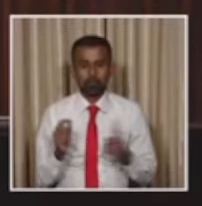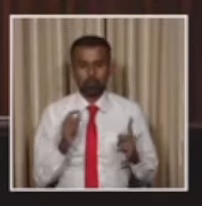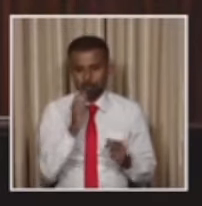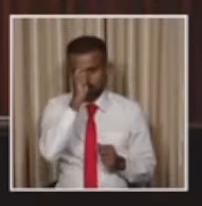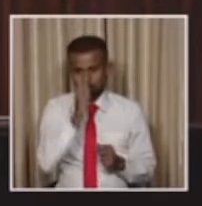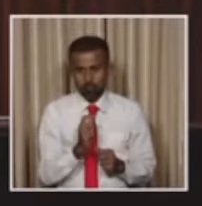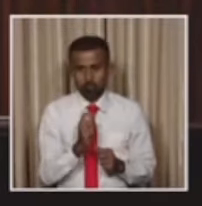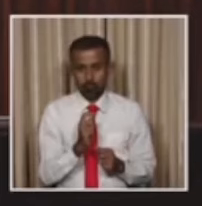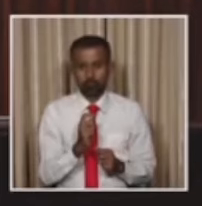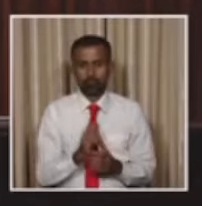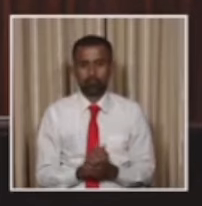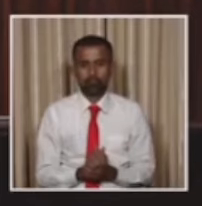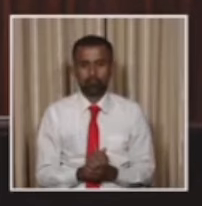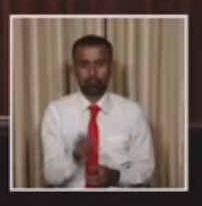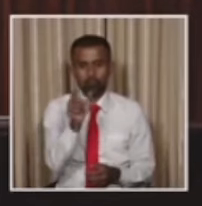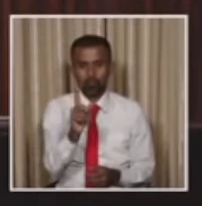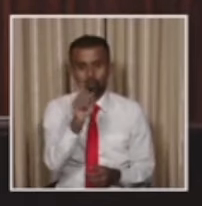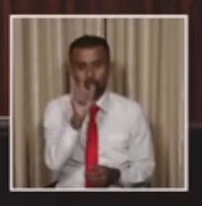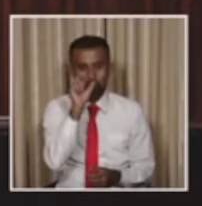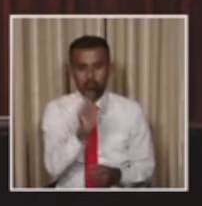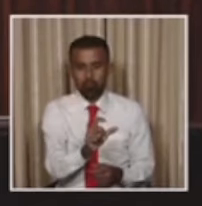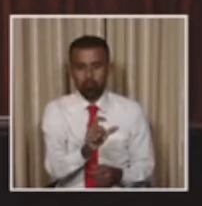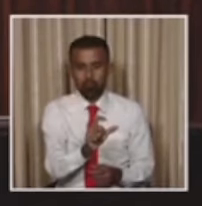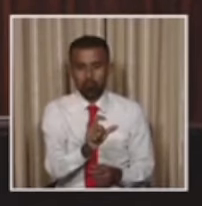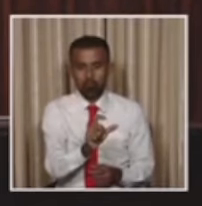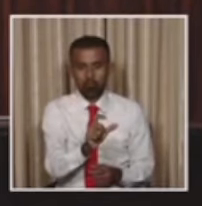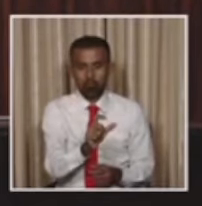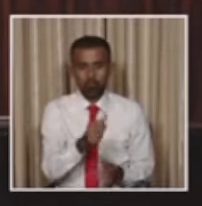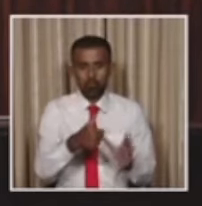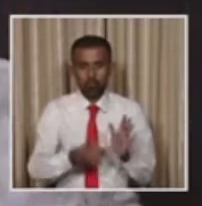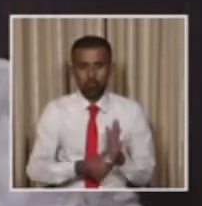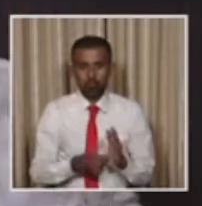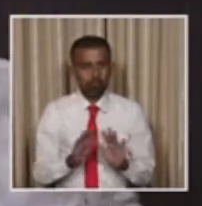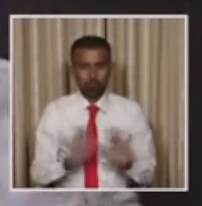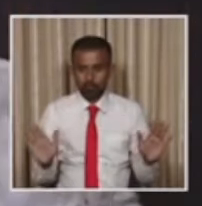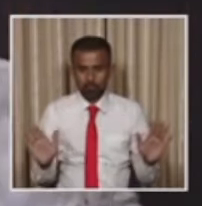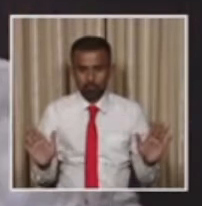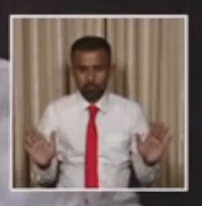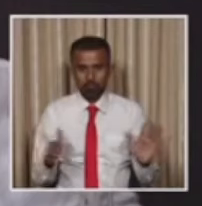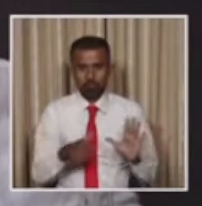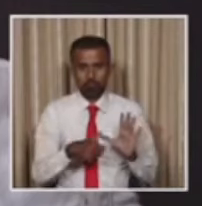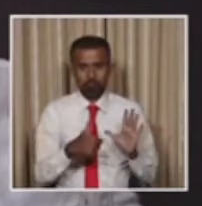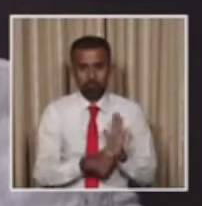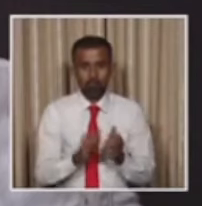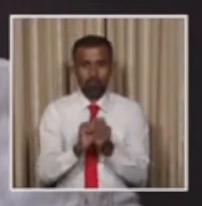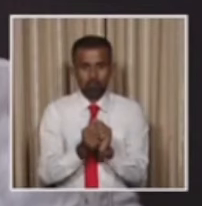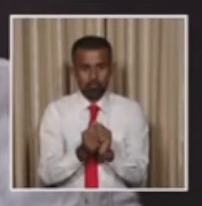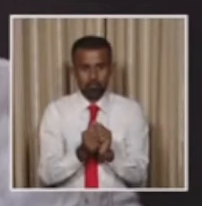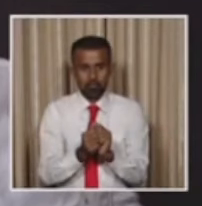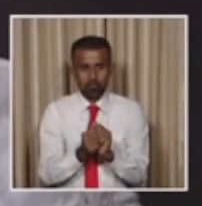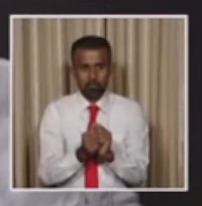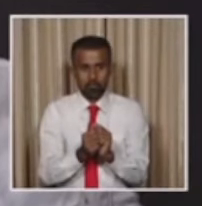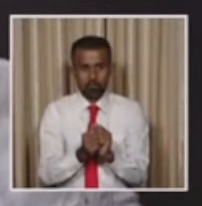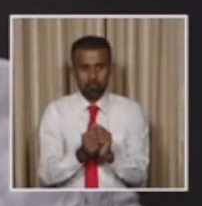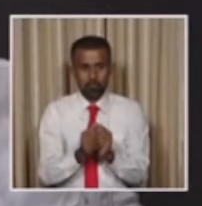මන්ත්‍රීතුමනි, ඔබතුමා ඉස්සෙල්ල බලන්න, ඔය තියෙන අද ගෙනල්ලා තියෙන පනතක් නෙවෙයි, පනතේ සංශෝධනය. දැන්